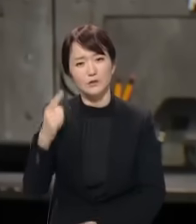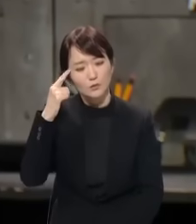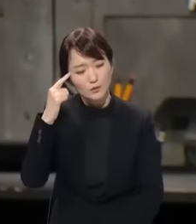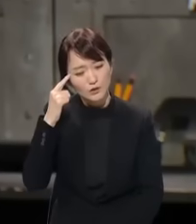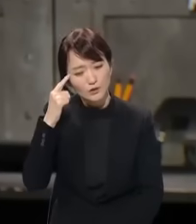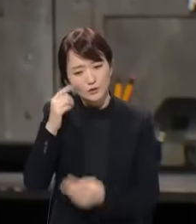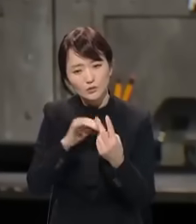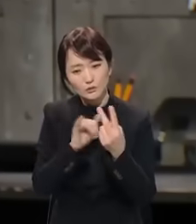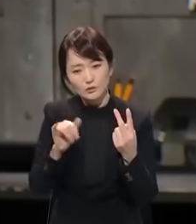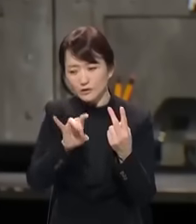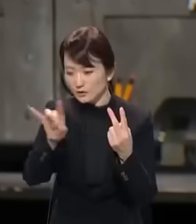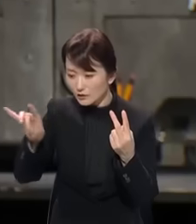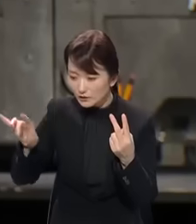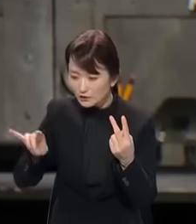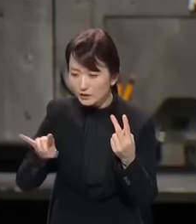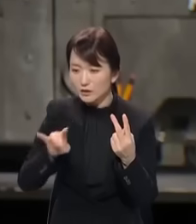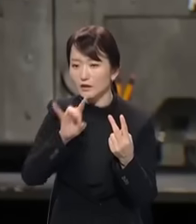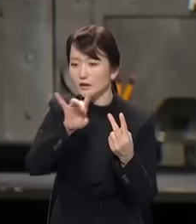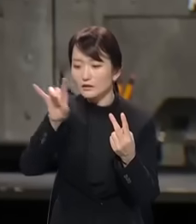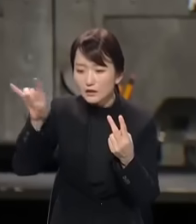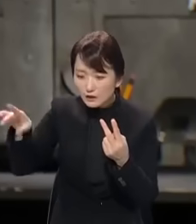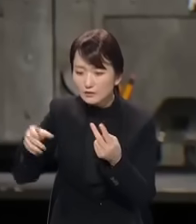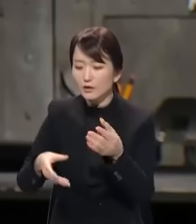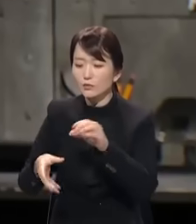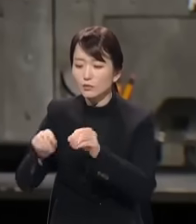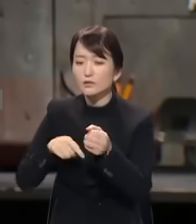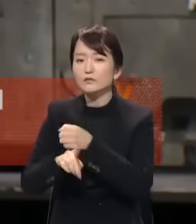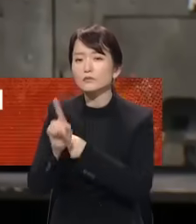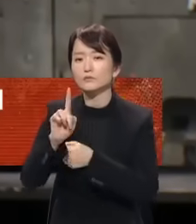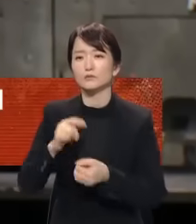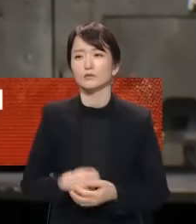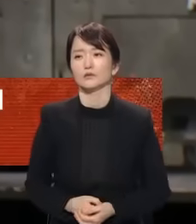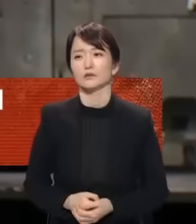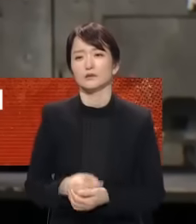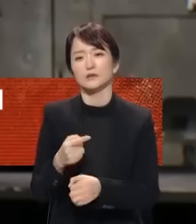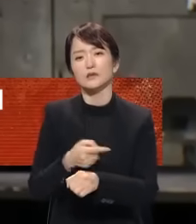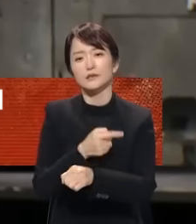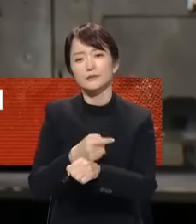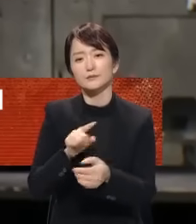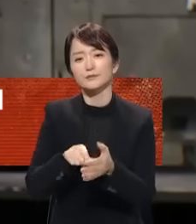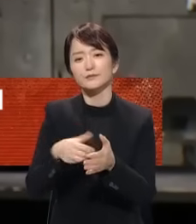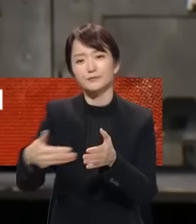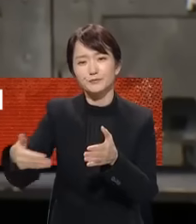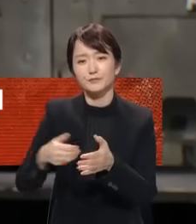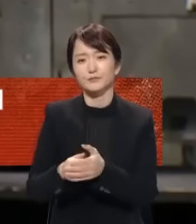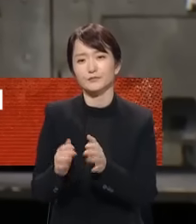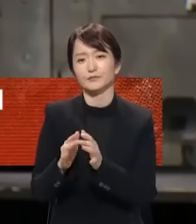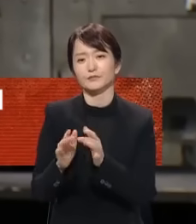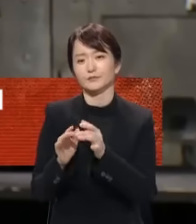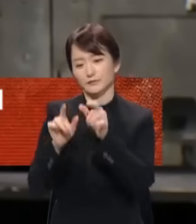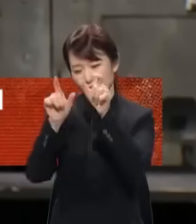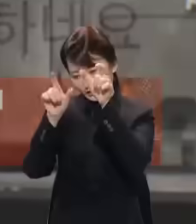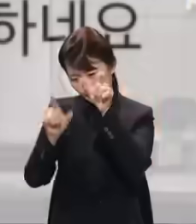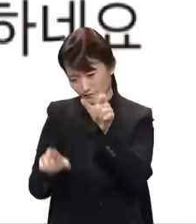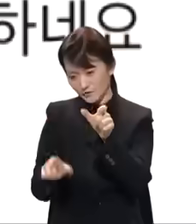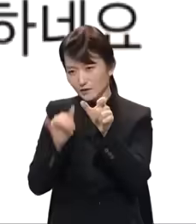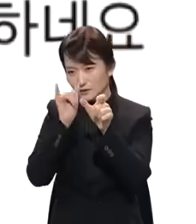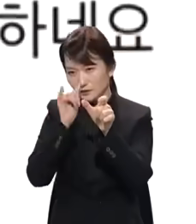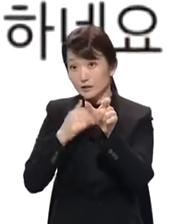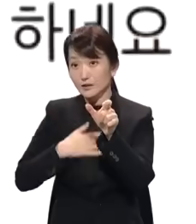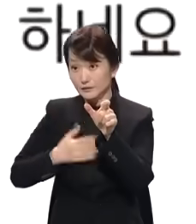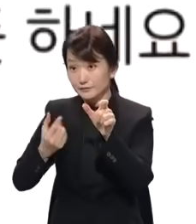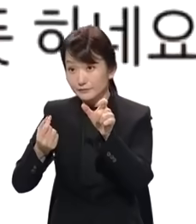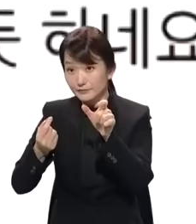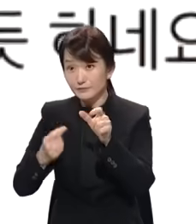사람이 각각 이렇게 포장 주문을 할까 싶었는데 아니나 다를까 한 시간 정도 지나서 리뷰들이 달리기 시작했고요.